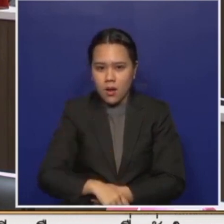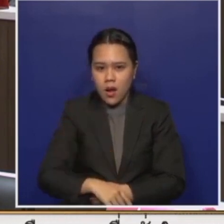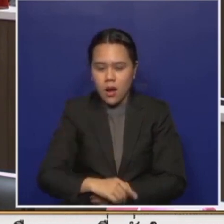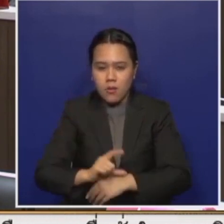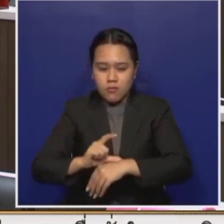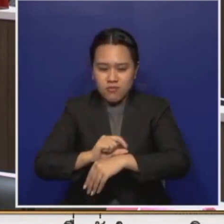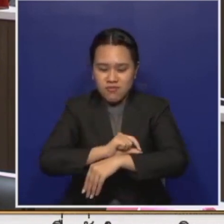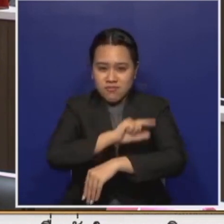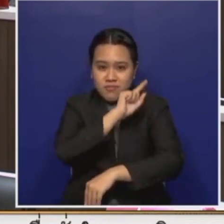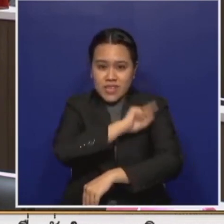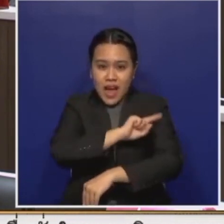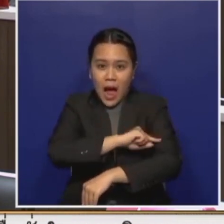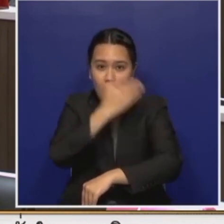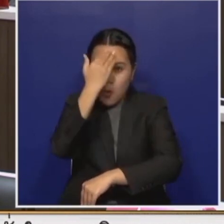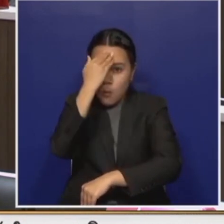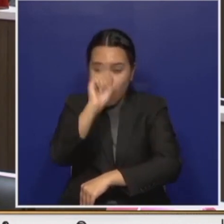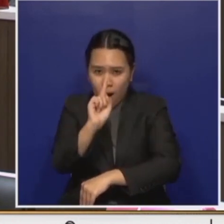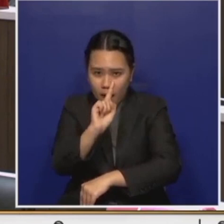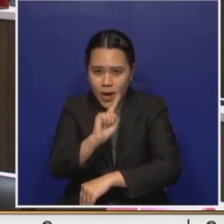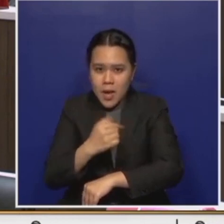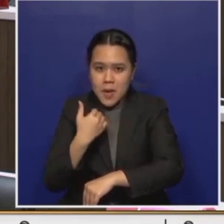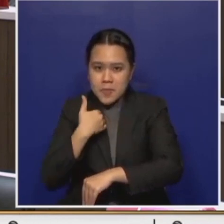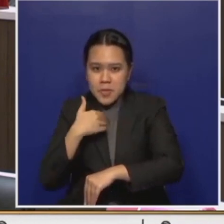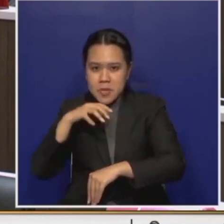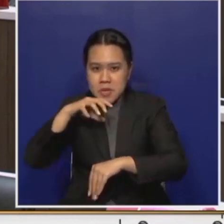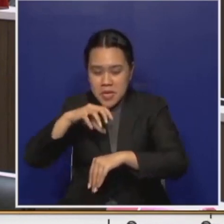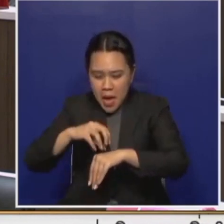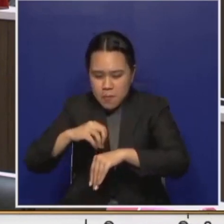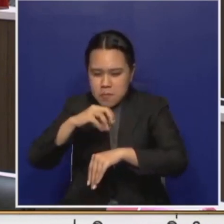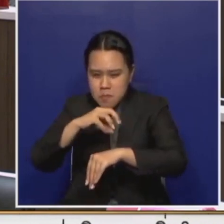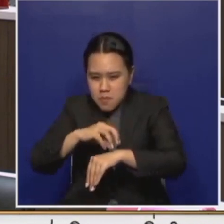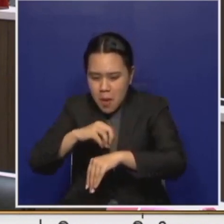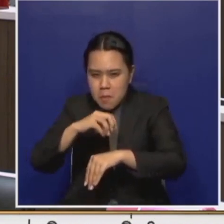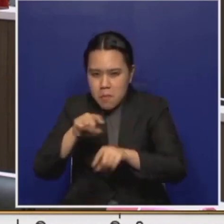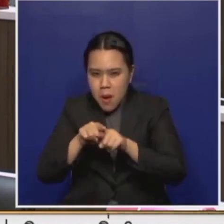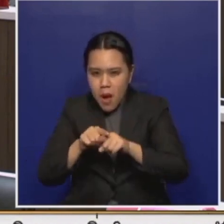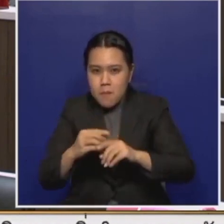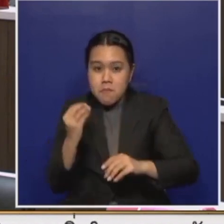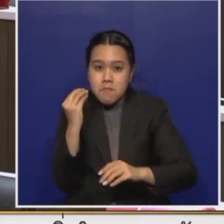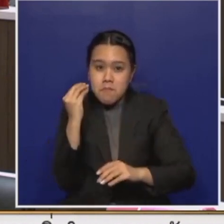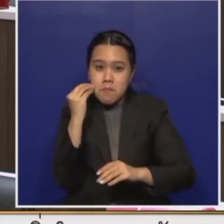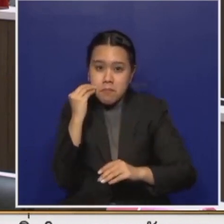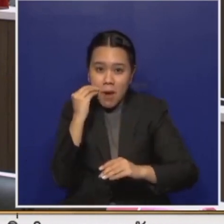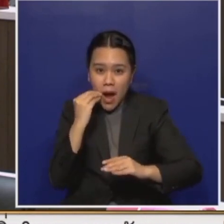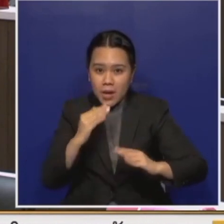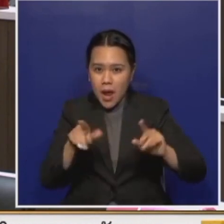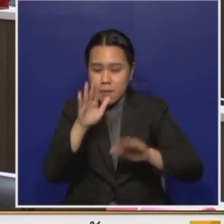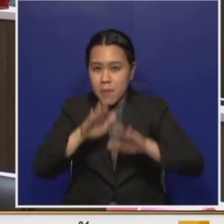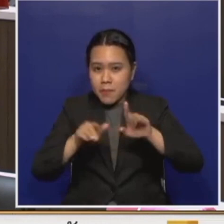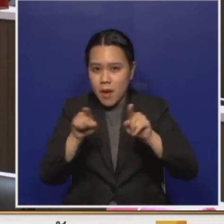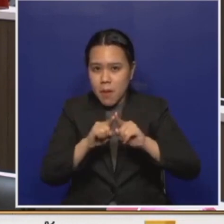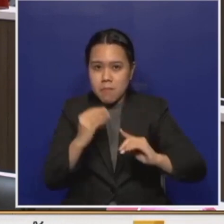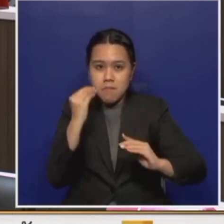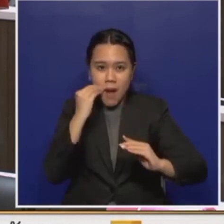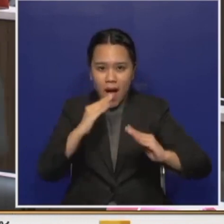พวามัมีการกดกลนกระส่อค่อยค่อยกลนเกบ้าน ank หลัง ไม่รู้ตัวเลยครับเม